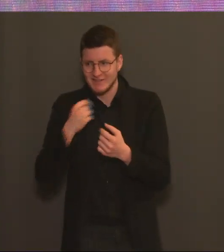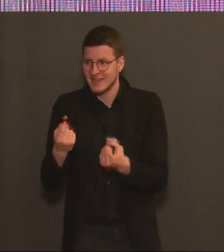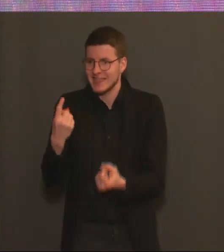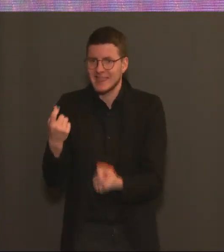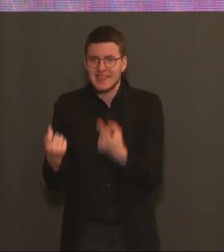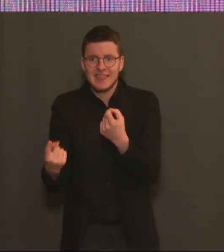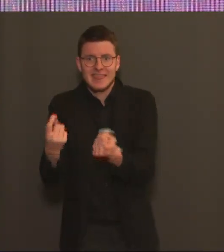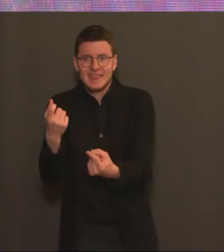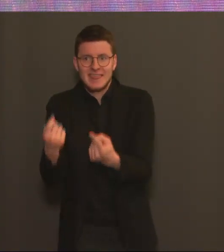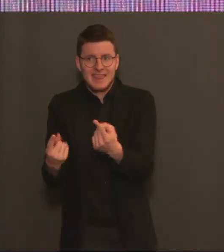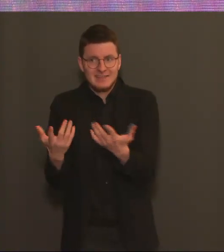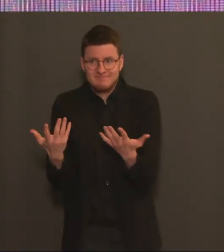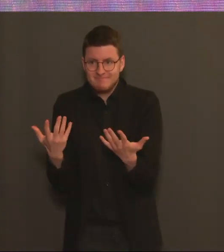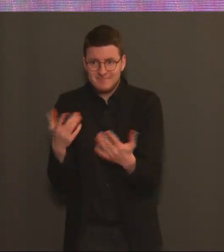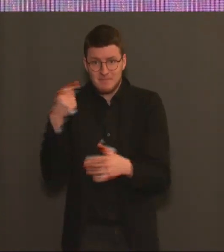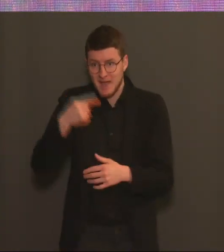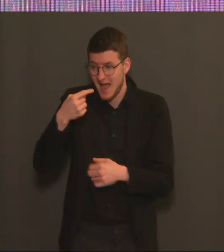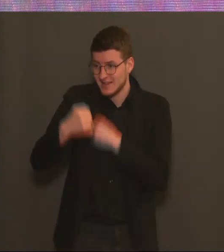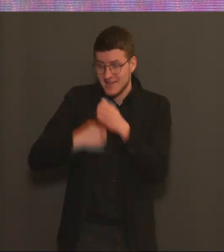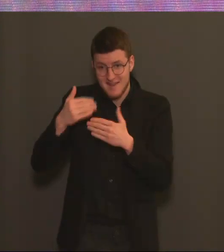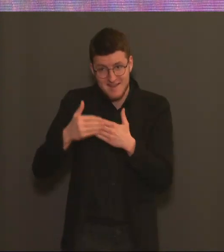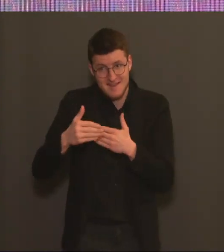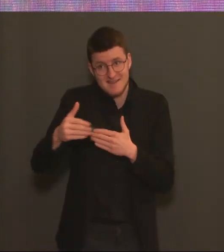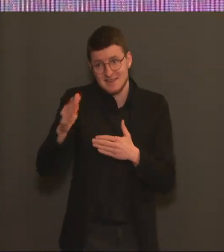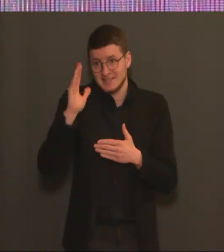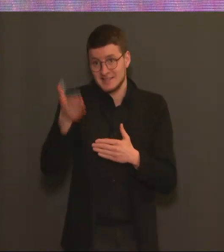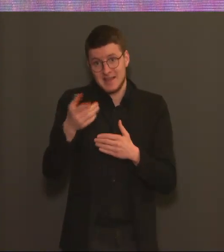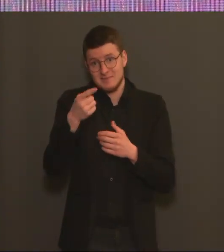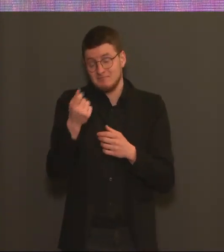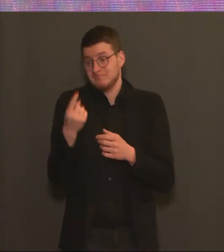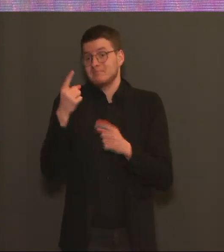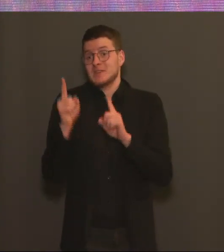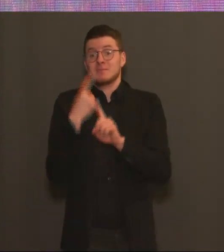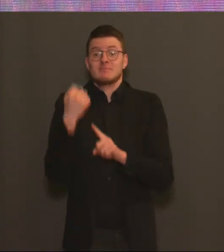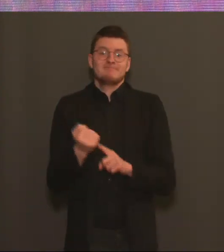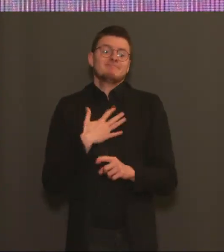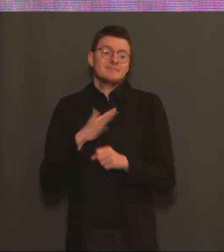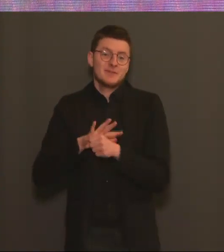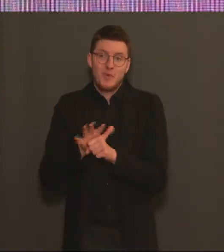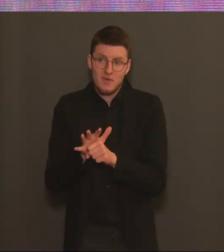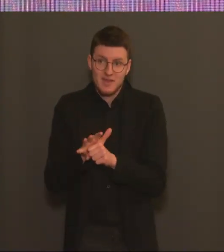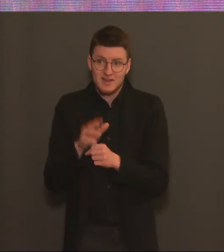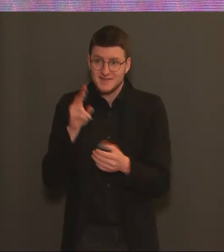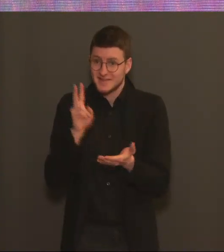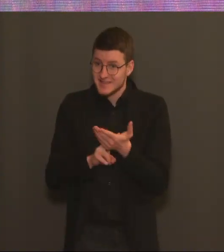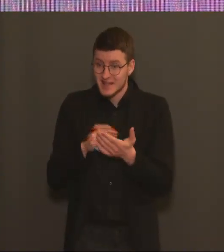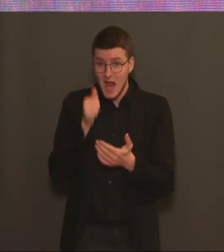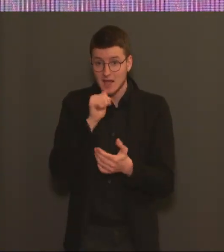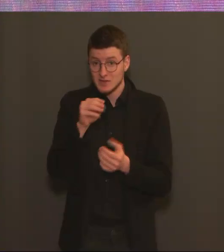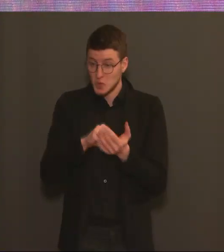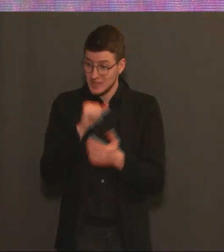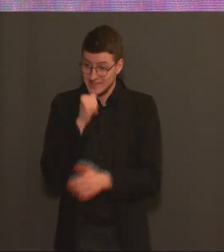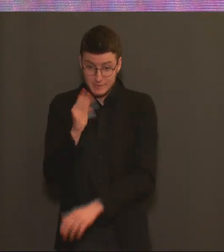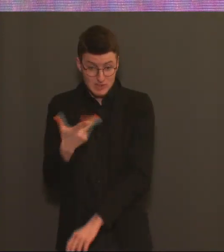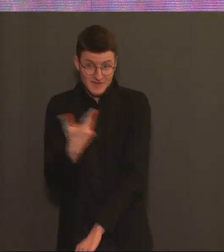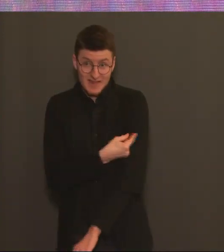meeste mensen in de komende maanden of jaren besmet zullen worden met het virus. Zeker als zij niet gevaccineerd zijn. De